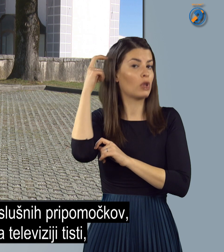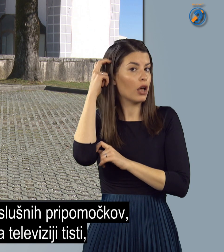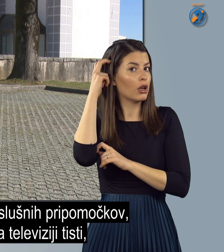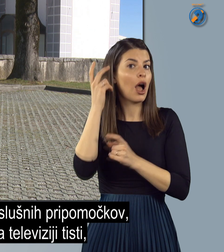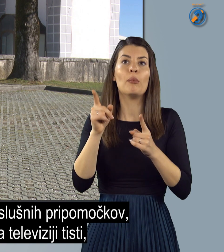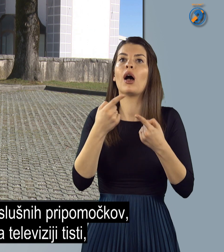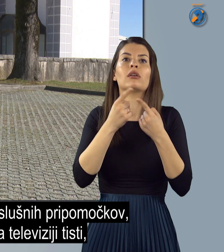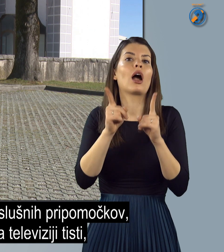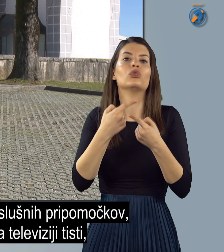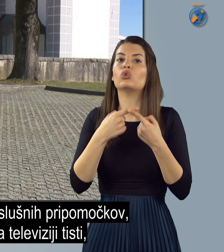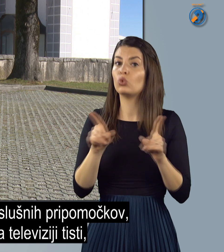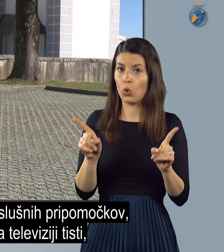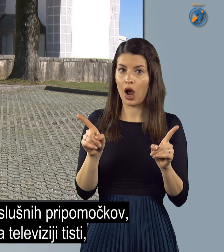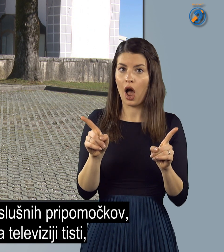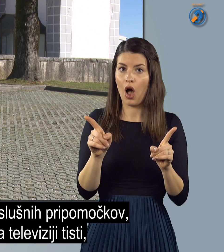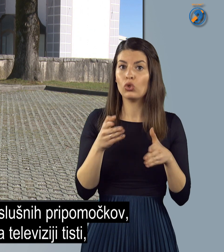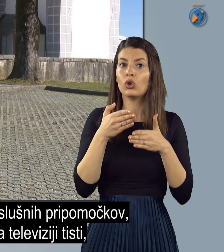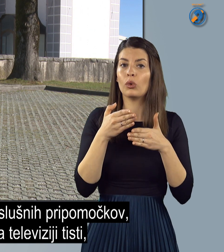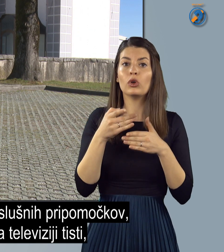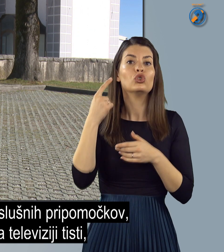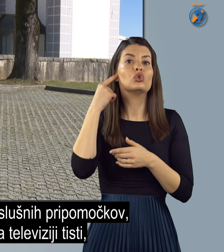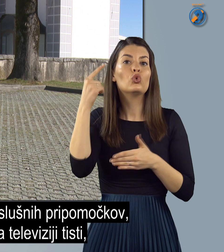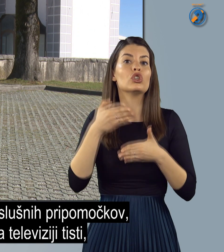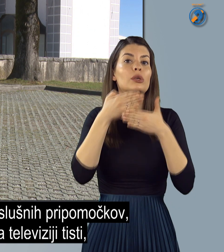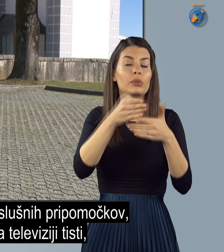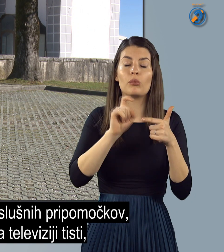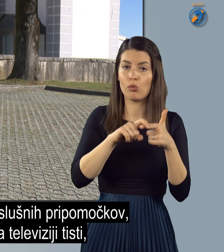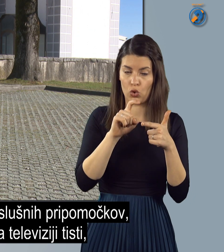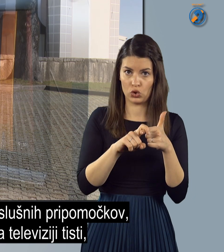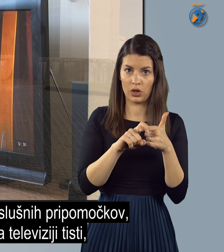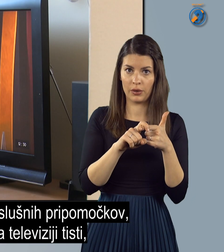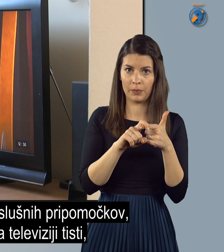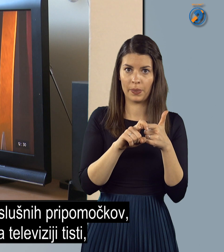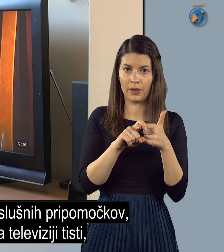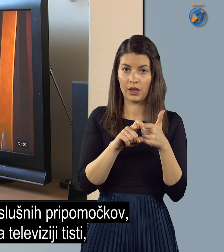vsadek ali karkoli drugega od slušnih pripomočkov,